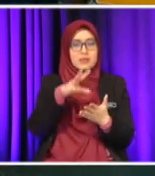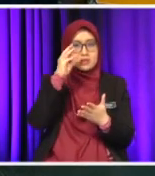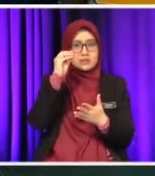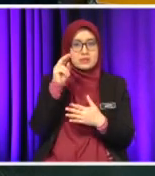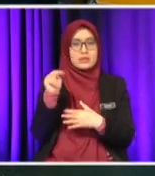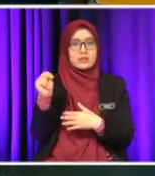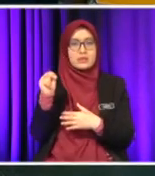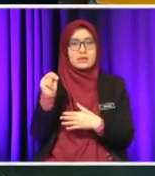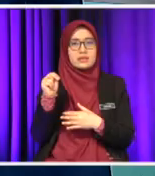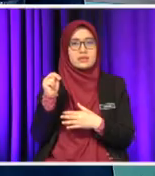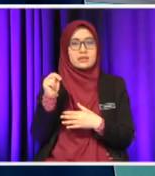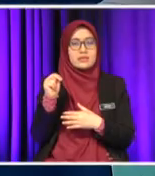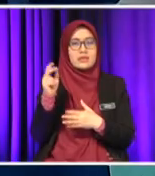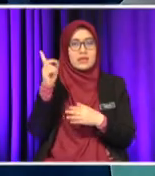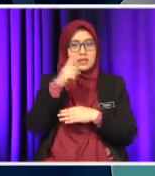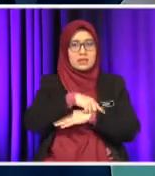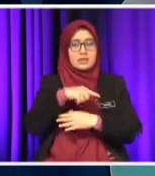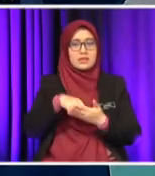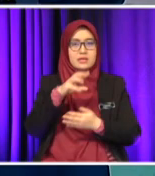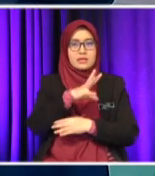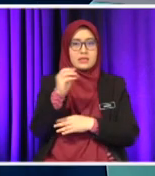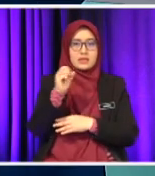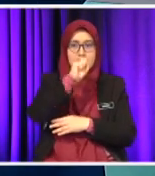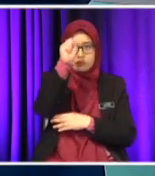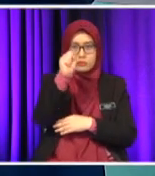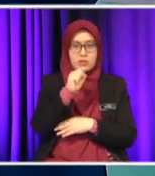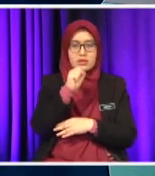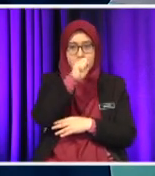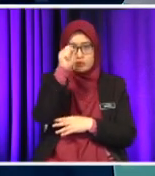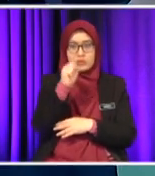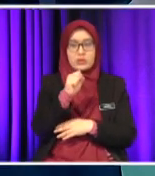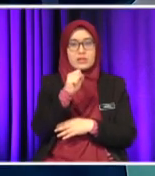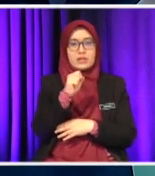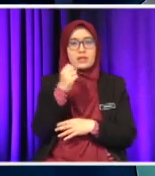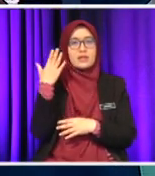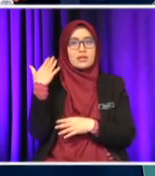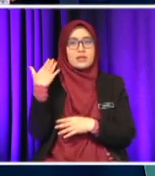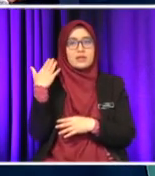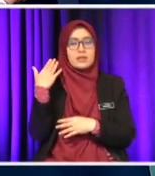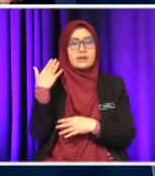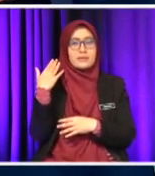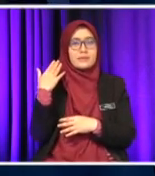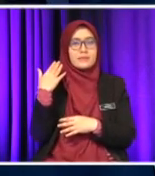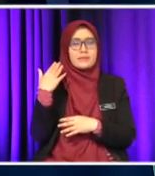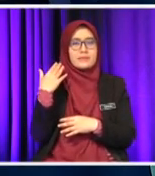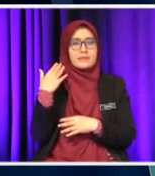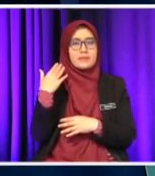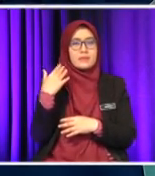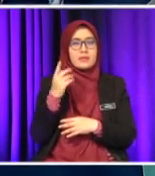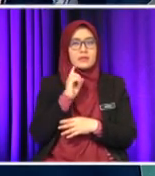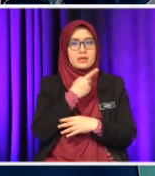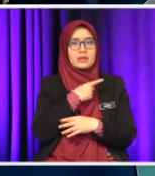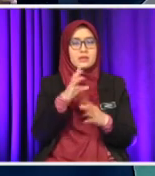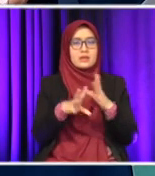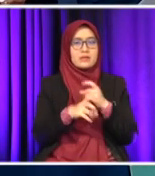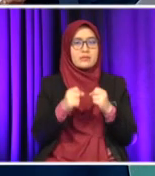dan soal-soal lain yang kita tanya kepada Akmal tadi kita dapat lihat untuk